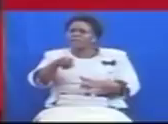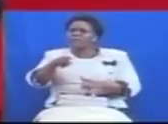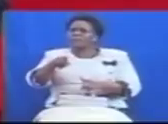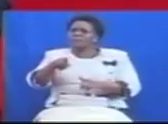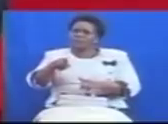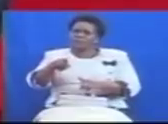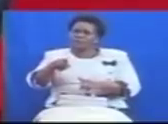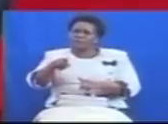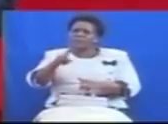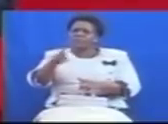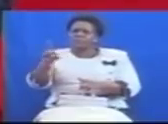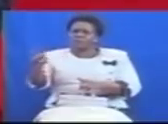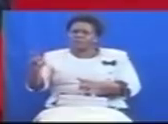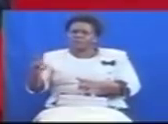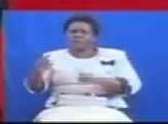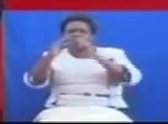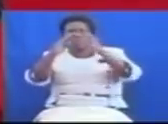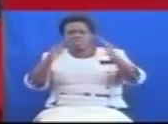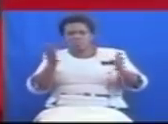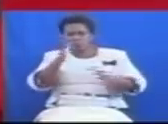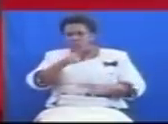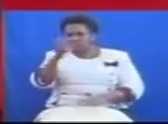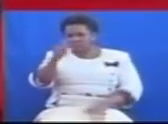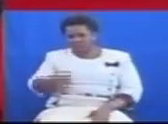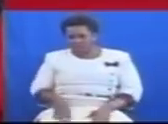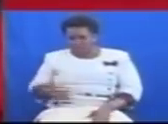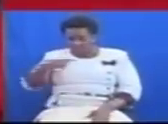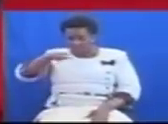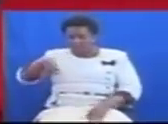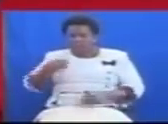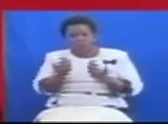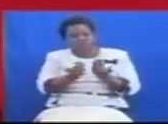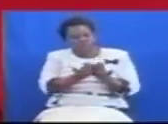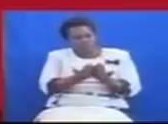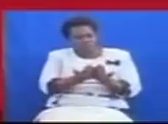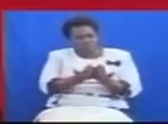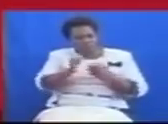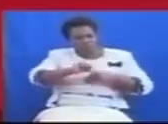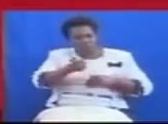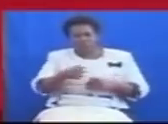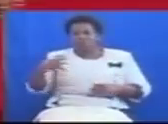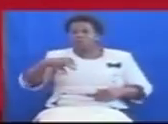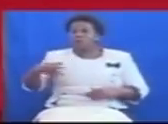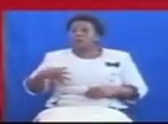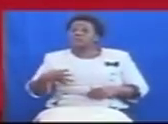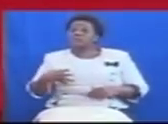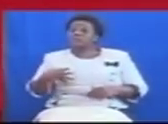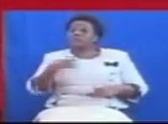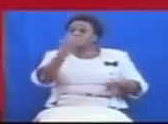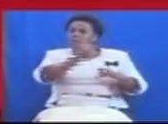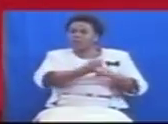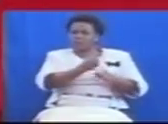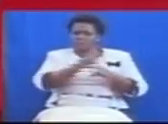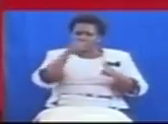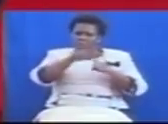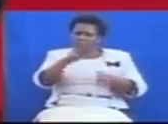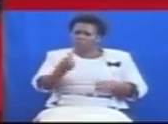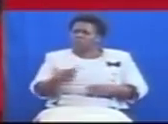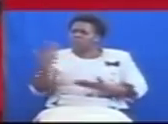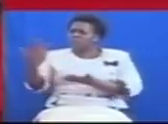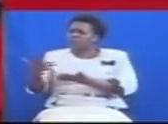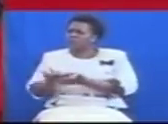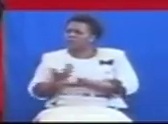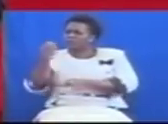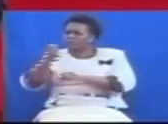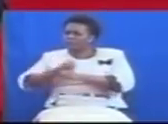Tumeshaomba kibali kwa Mheshimiwa Waziri wa Nchi Utumishi ili tupate kibali cha kupata watumishi na wataalamu wa tiba